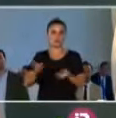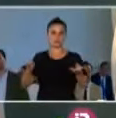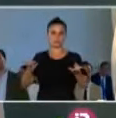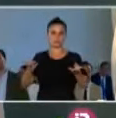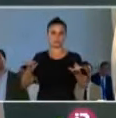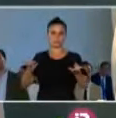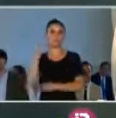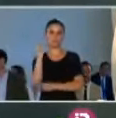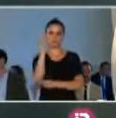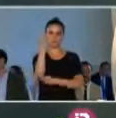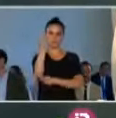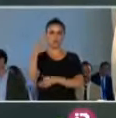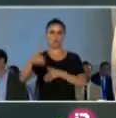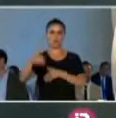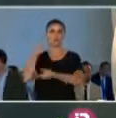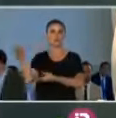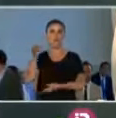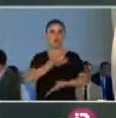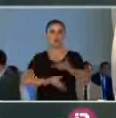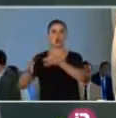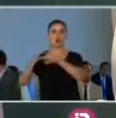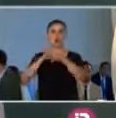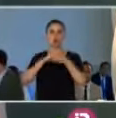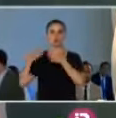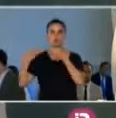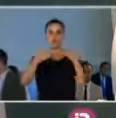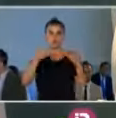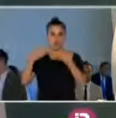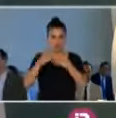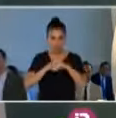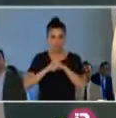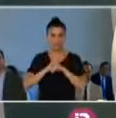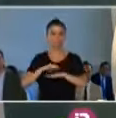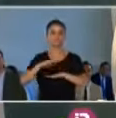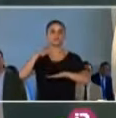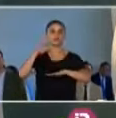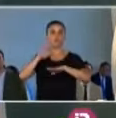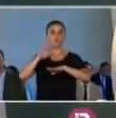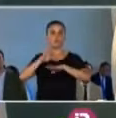un futur de cohesió i diàleg entre idees, perquè al llarg de la